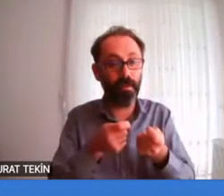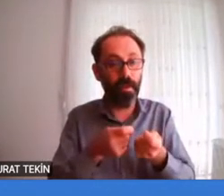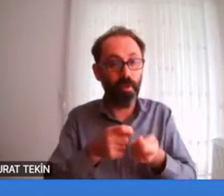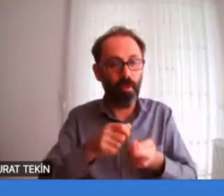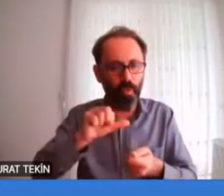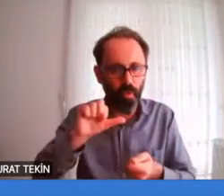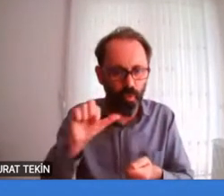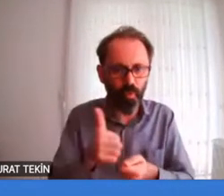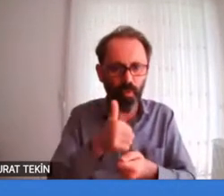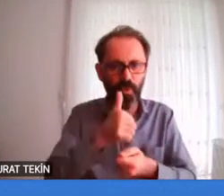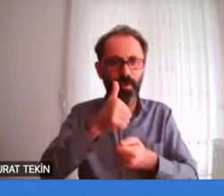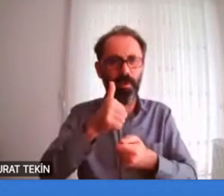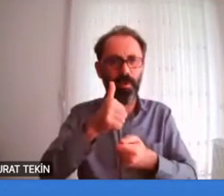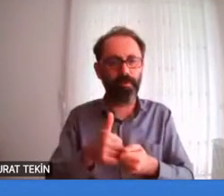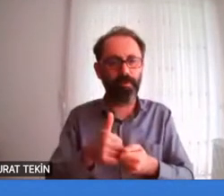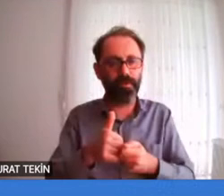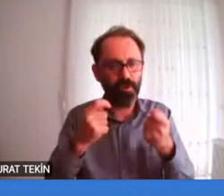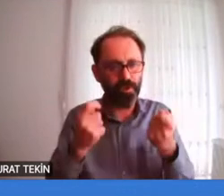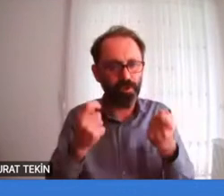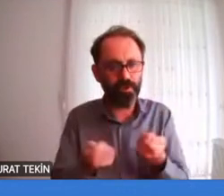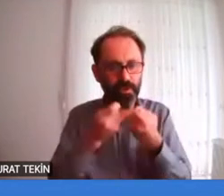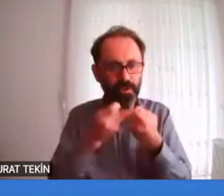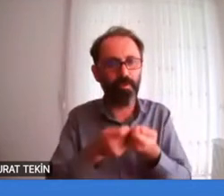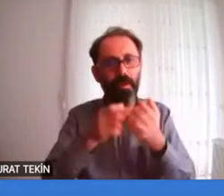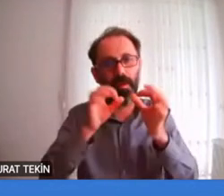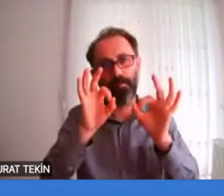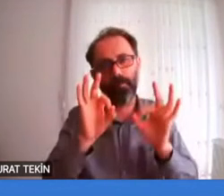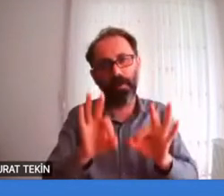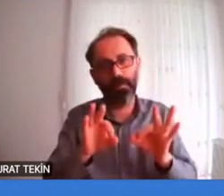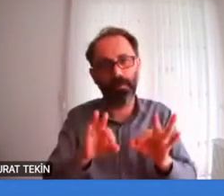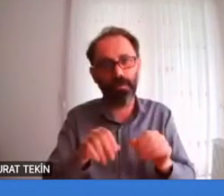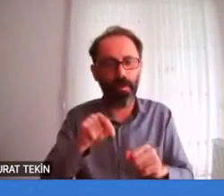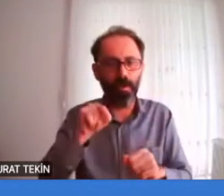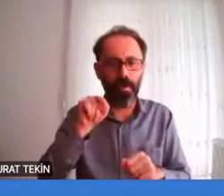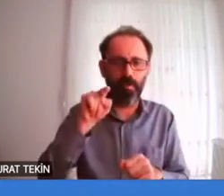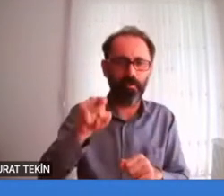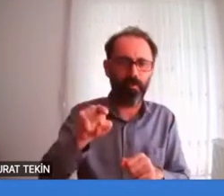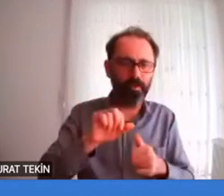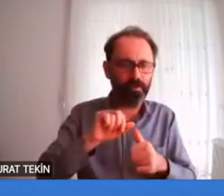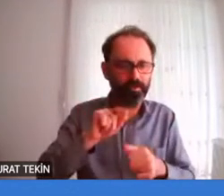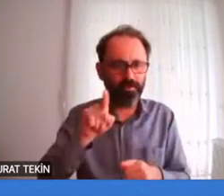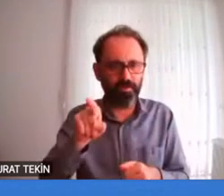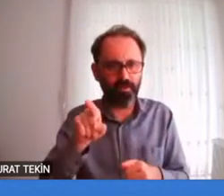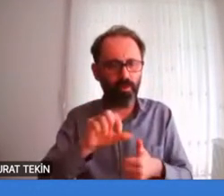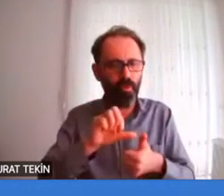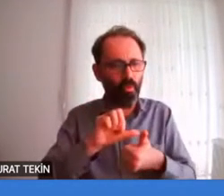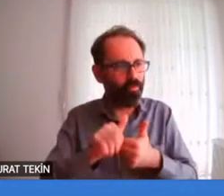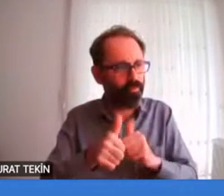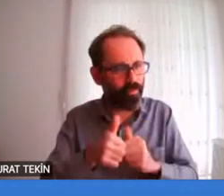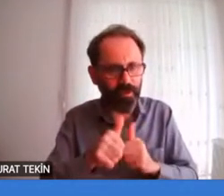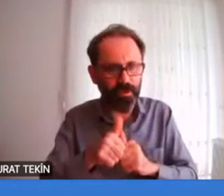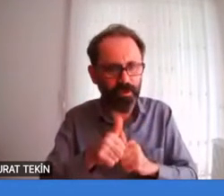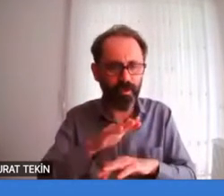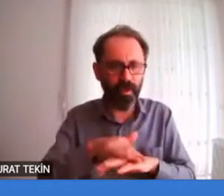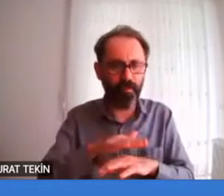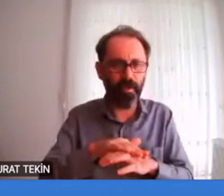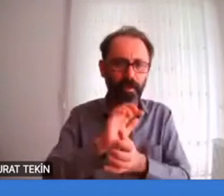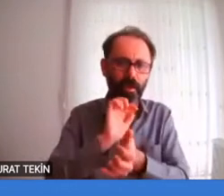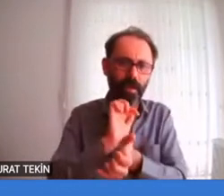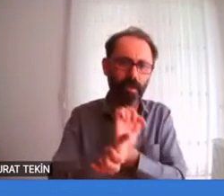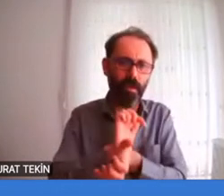bunu engelledi. Hani biz okutamayacağız, hani hep spora gidiyor dediler. Ama onun bir